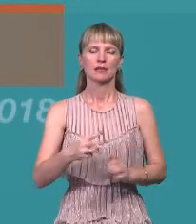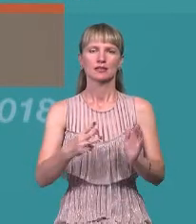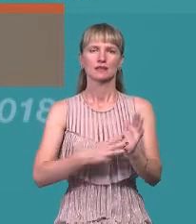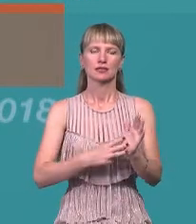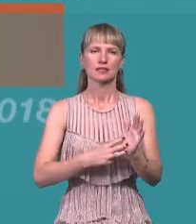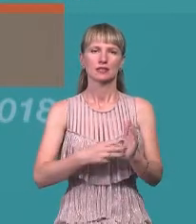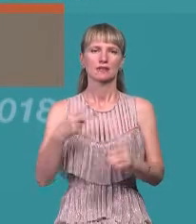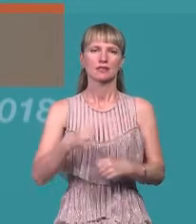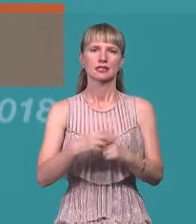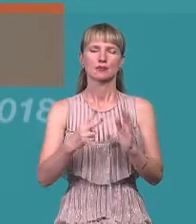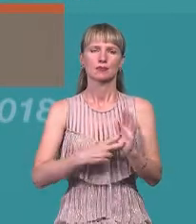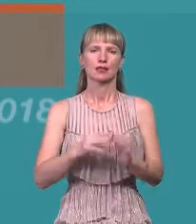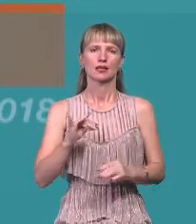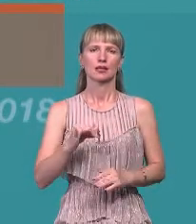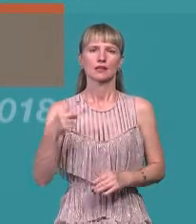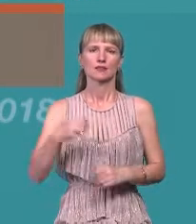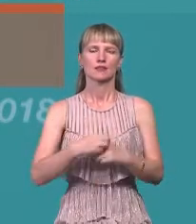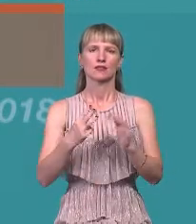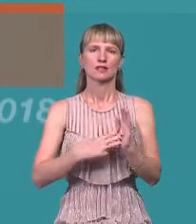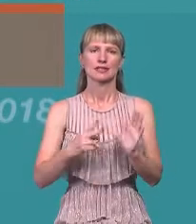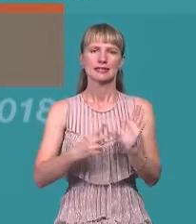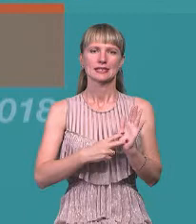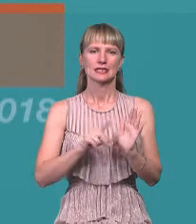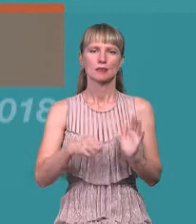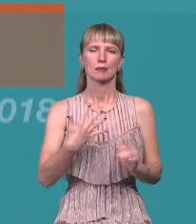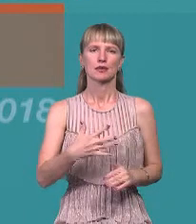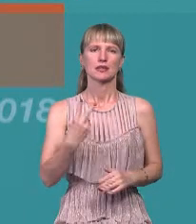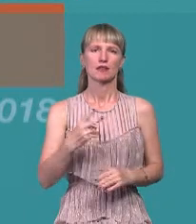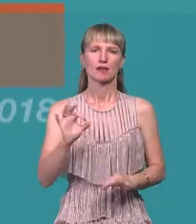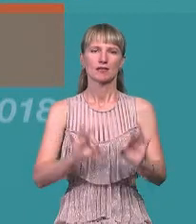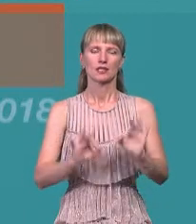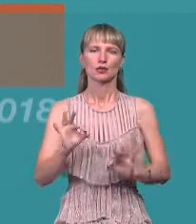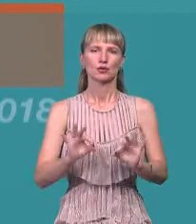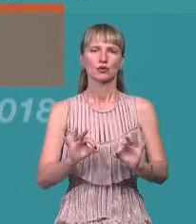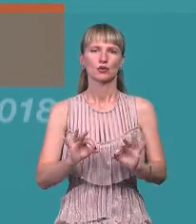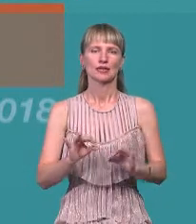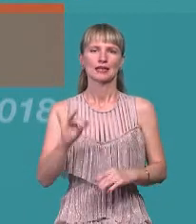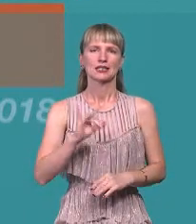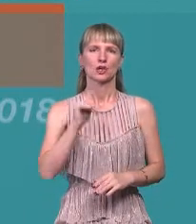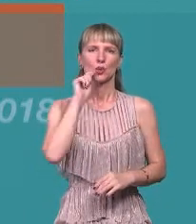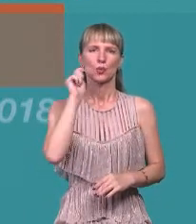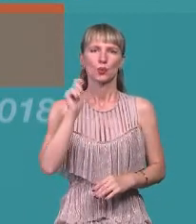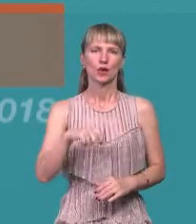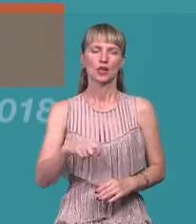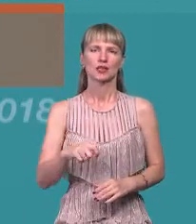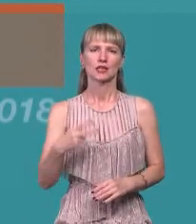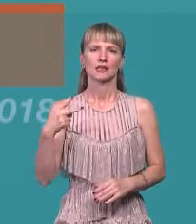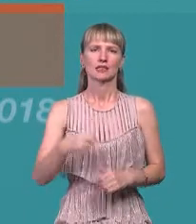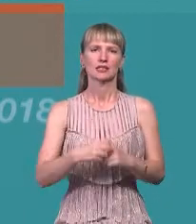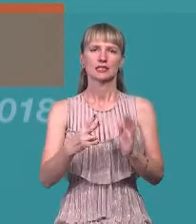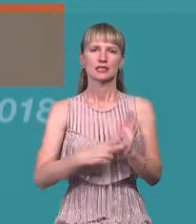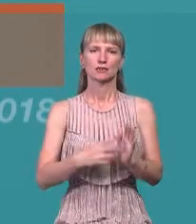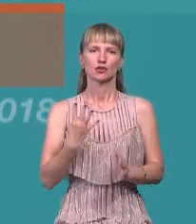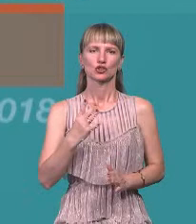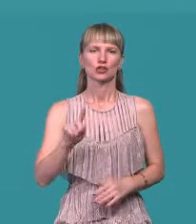7,28% 2017 рік і 2018 рік 7,52%. Історія України 2017